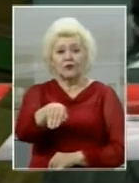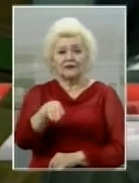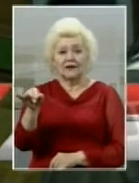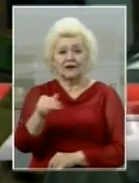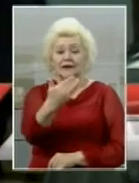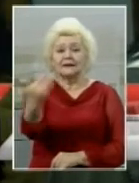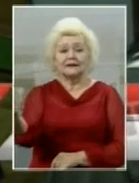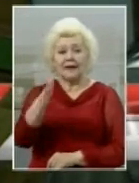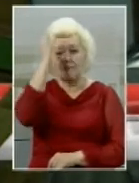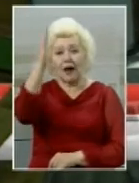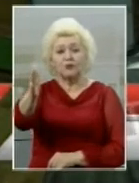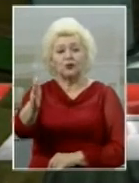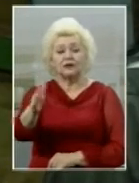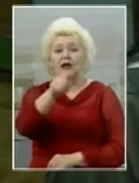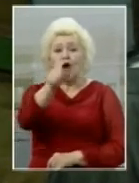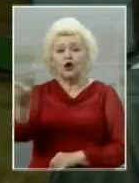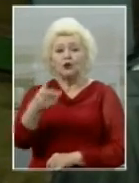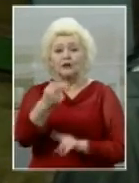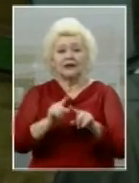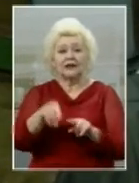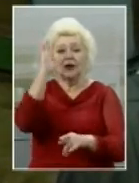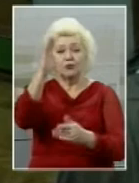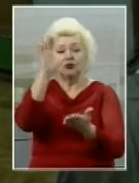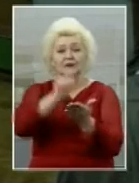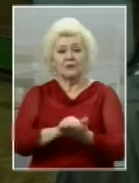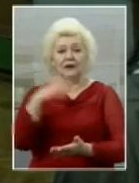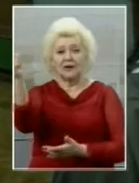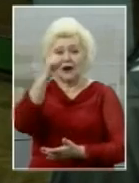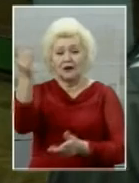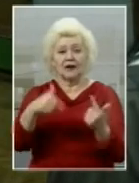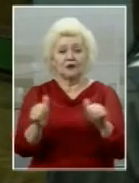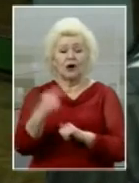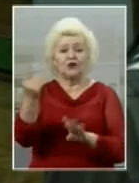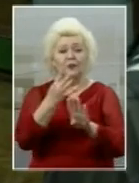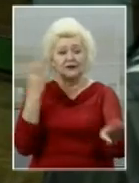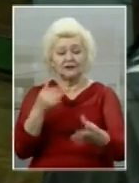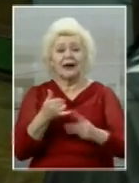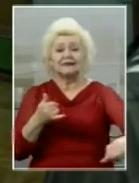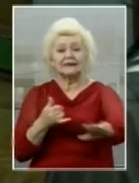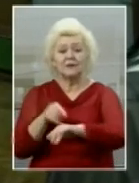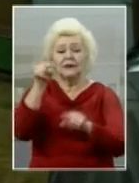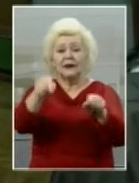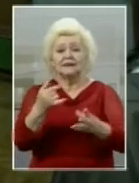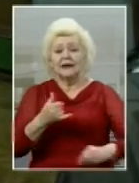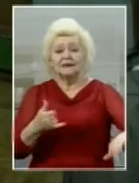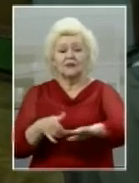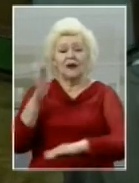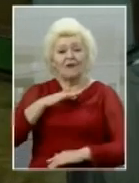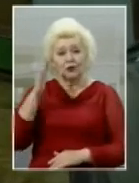майбутні люди, які будуть займатися аграрною галуззю в першу чергу. А земля – це земля,